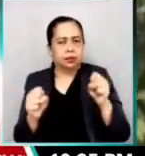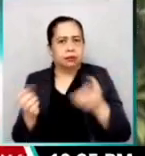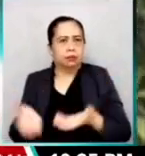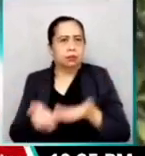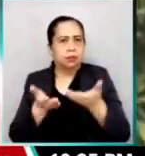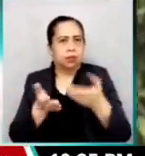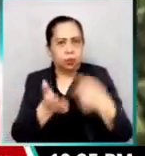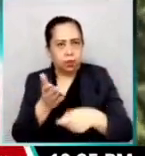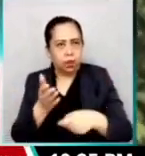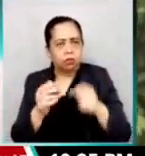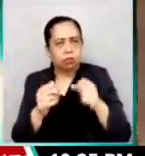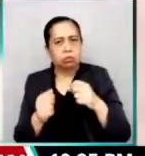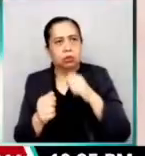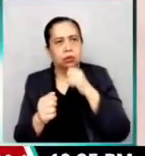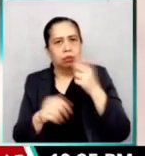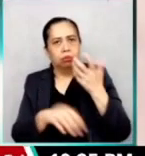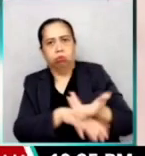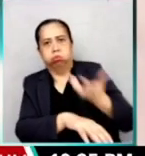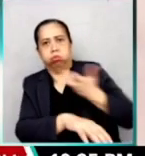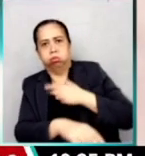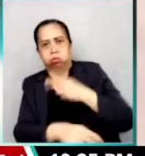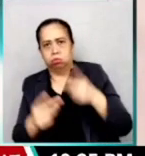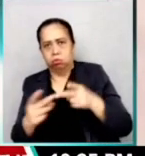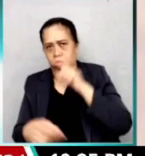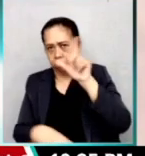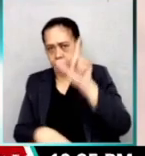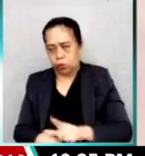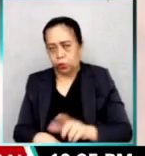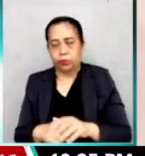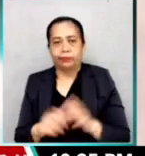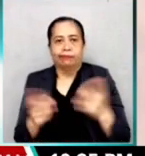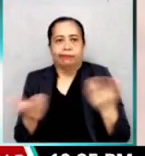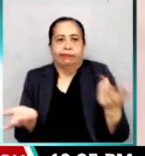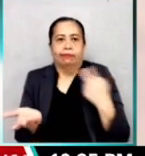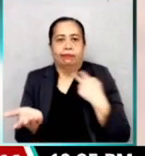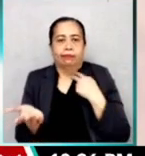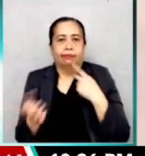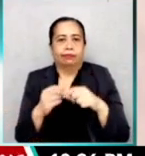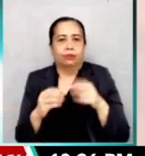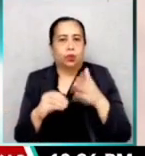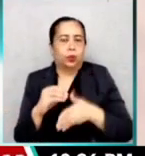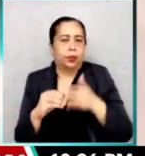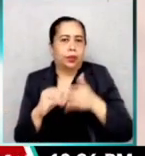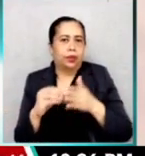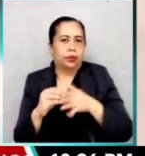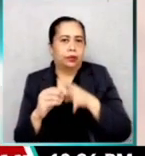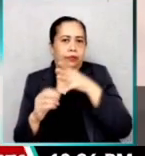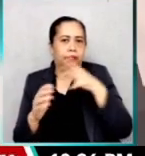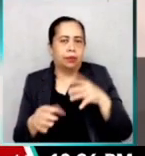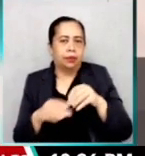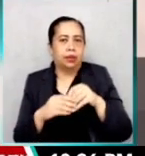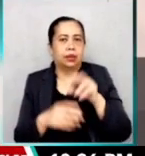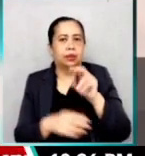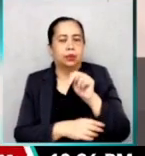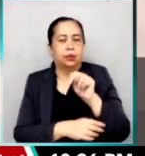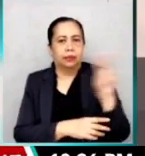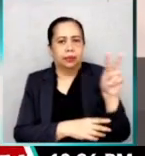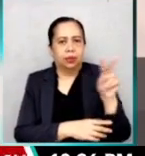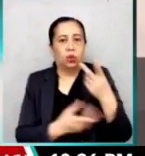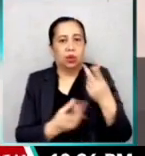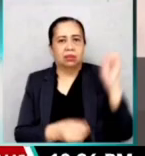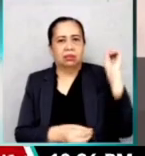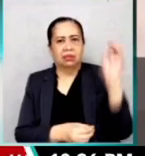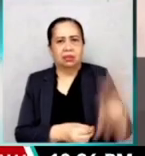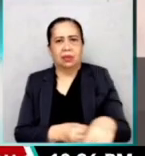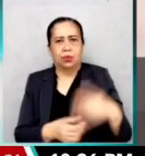nila, hindi gano'ng kababa. Wala na rin nagawa ang mga tomato farmers sa Bambang, Nueva Vizcaya, kundi itapon ang sobra-sobra